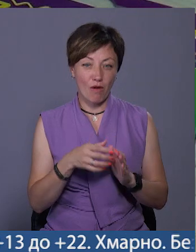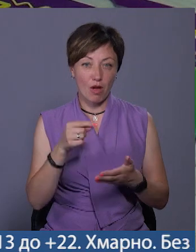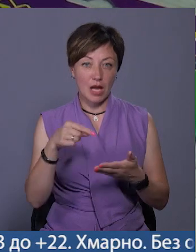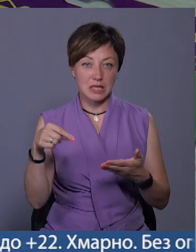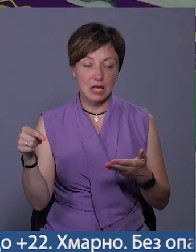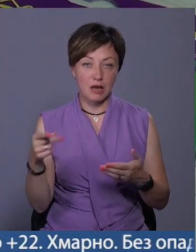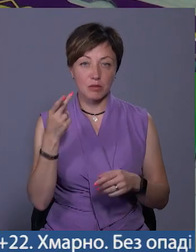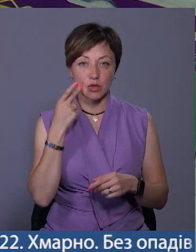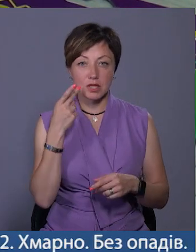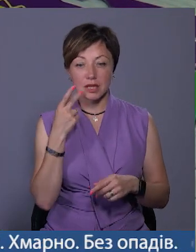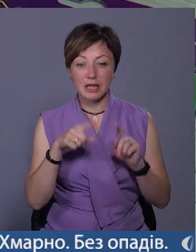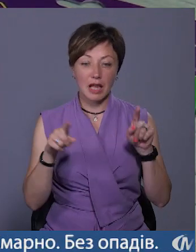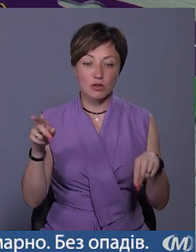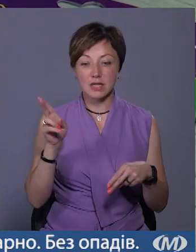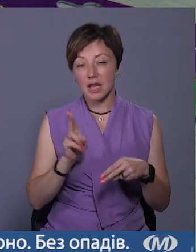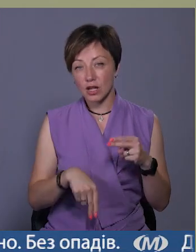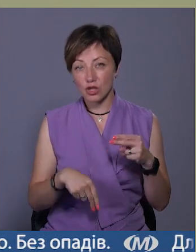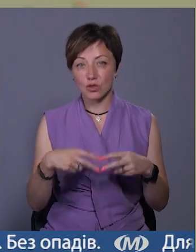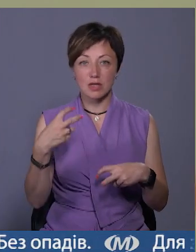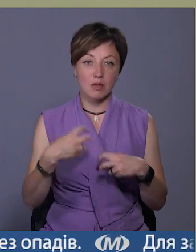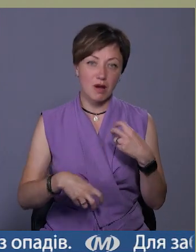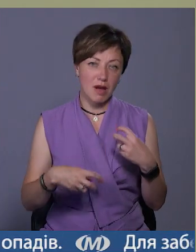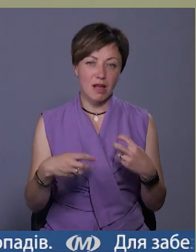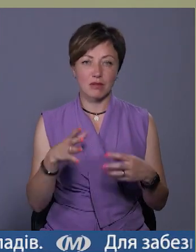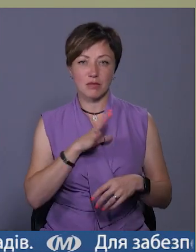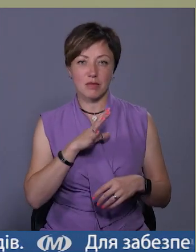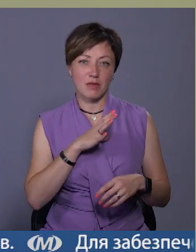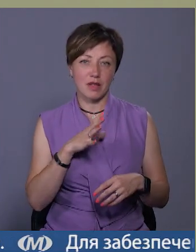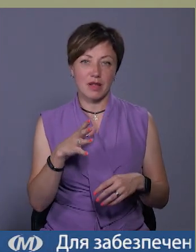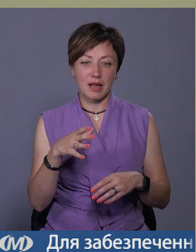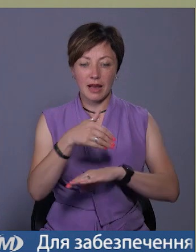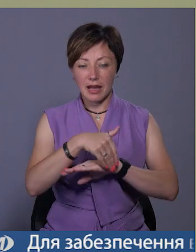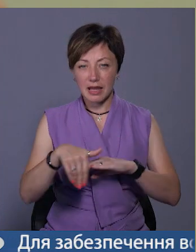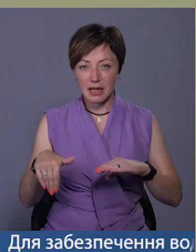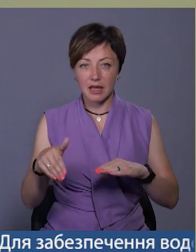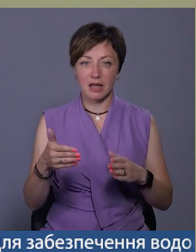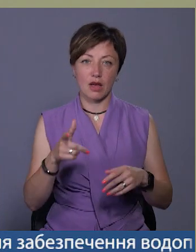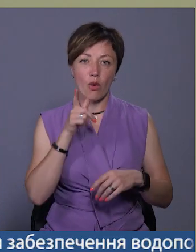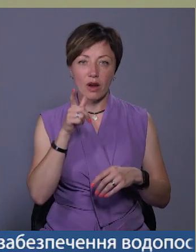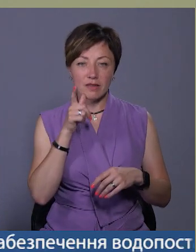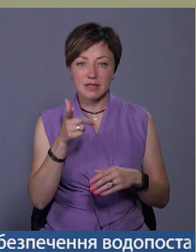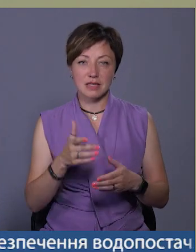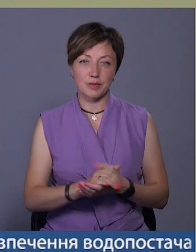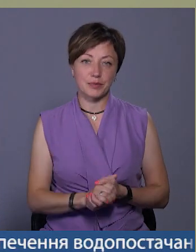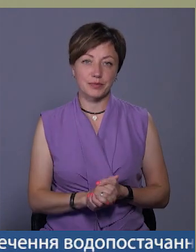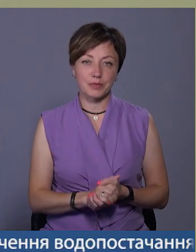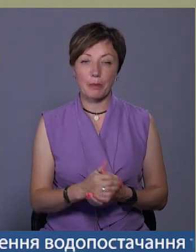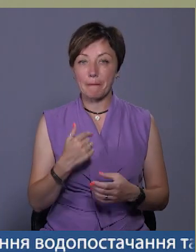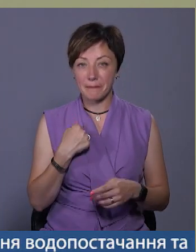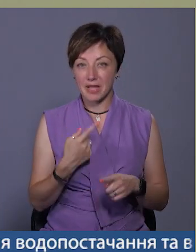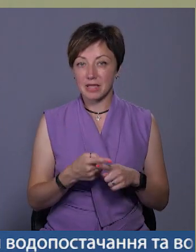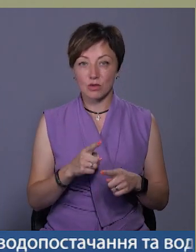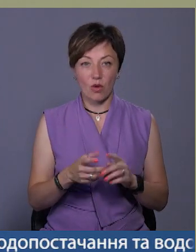канцелярії. Постійно десь щось закінчувалось, десь щось ламалось, ті самі лінійки, олівці. Мені цього